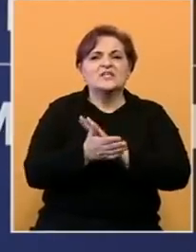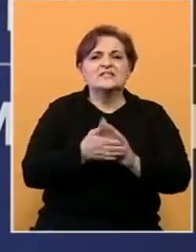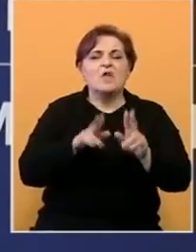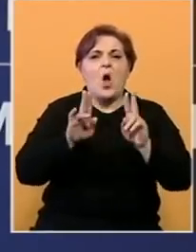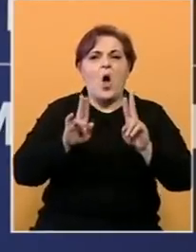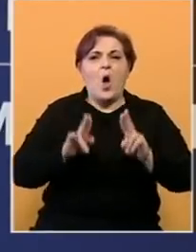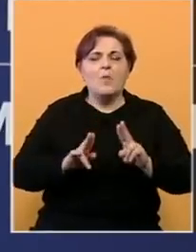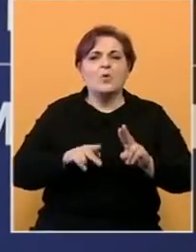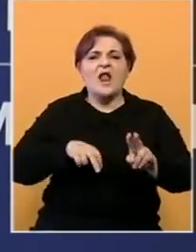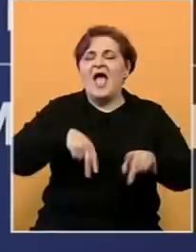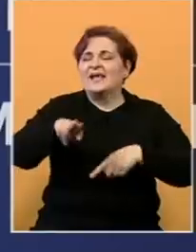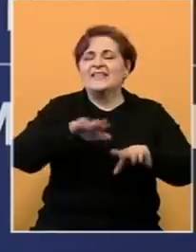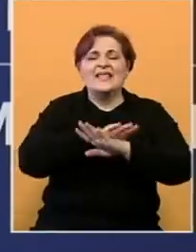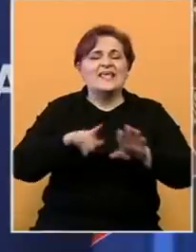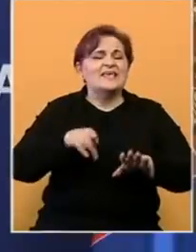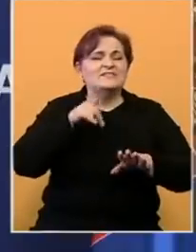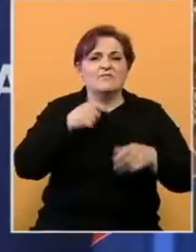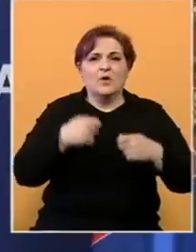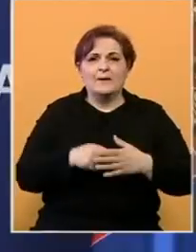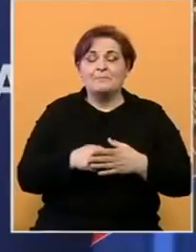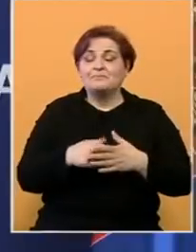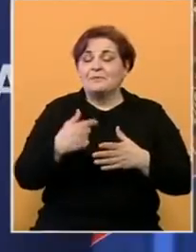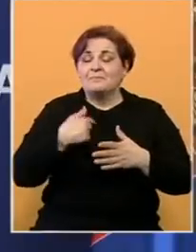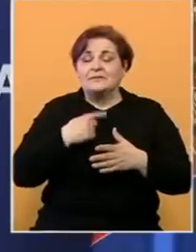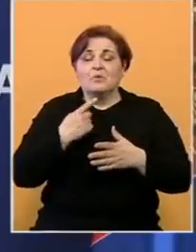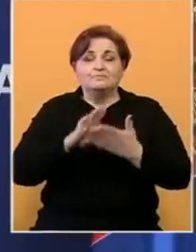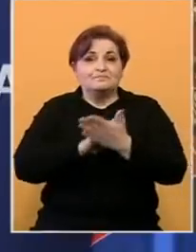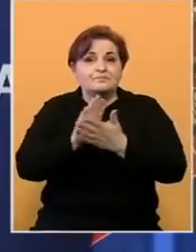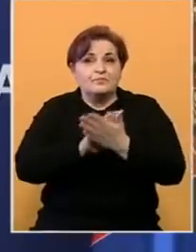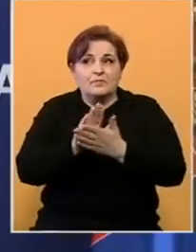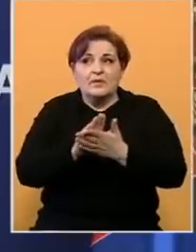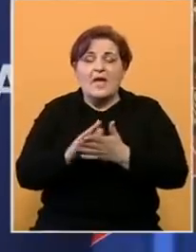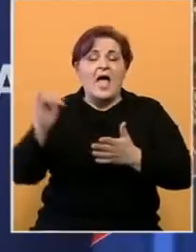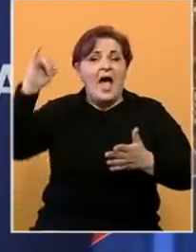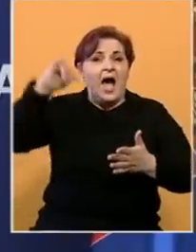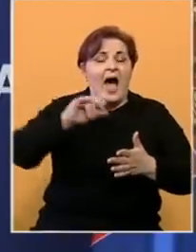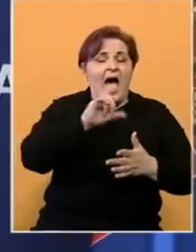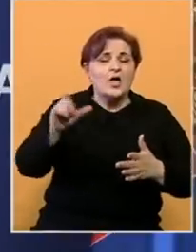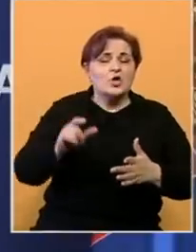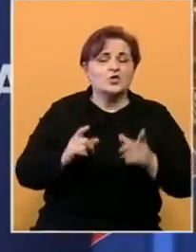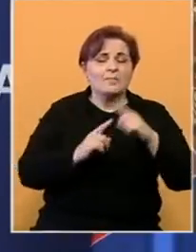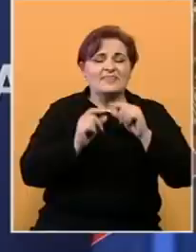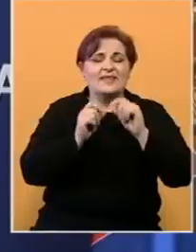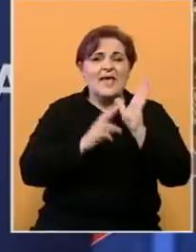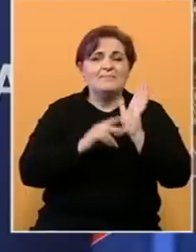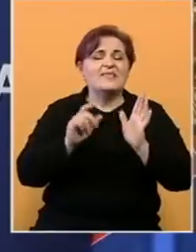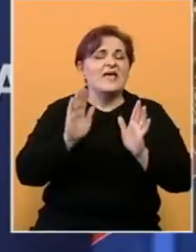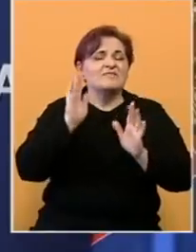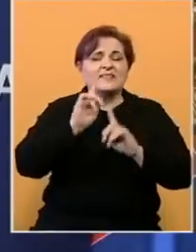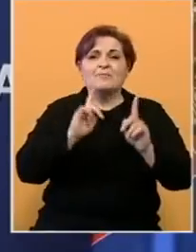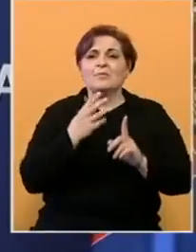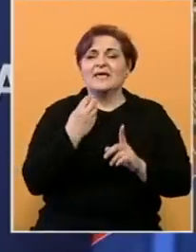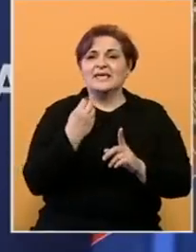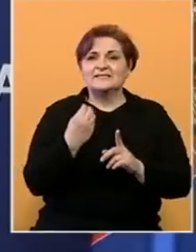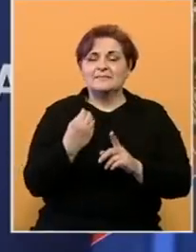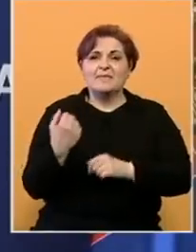omogućili kretanje svih ovih resursa. Dotakli smo se i aerodroma Trebinje. Vlada Republike Srbije